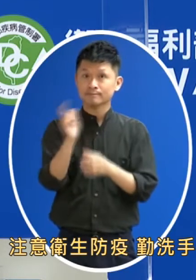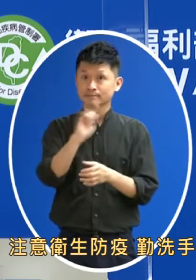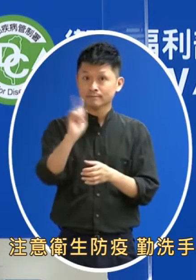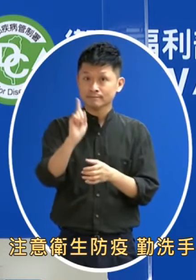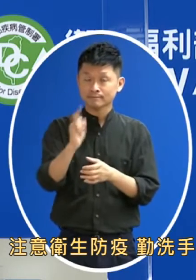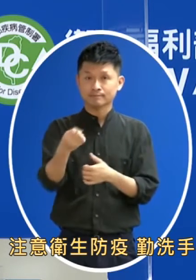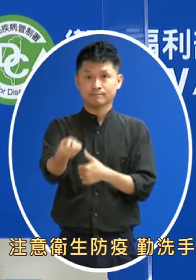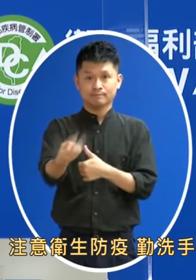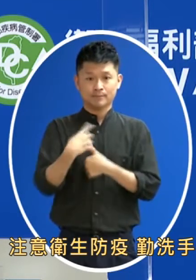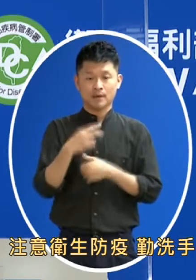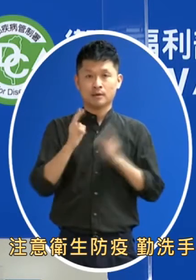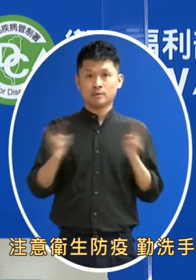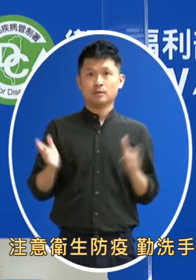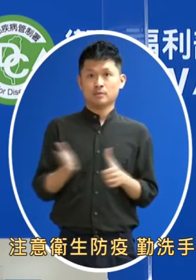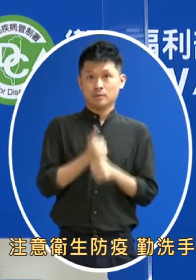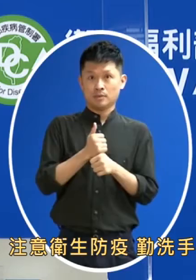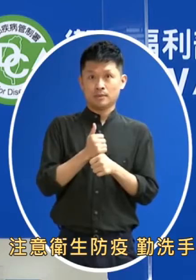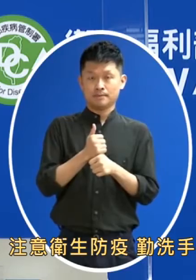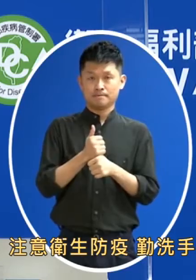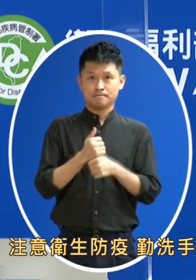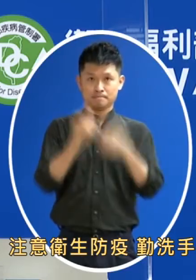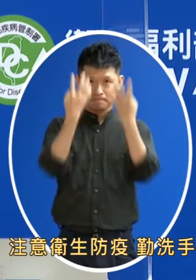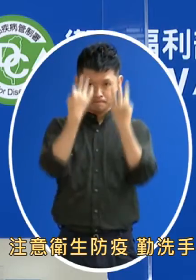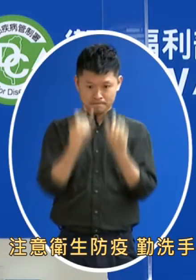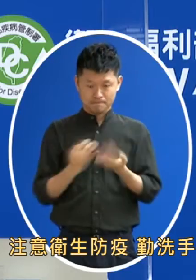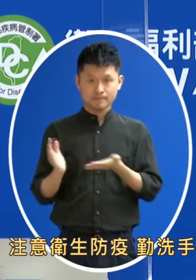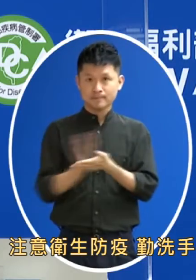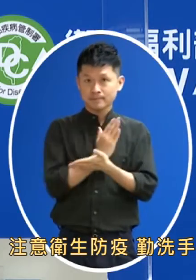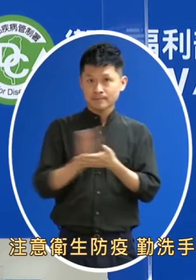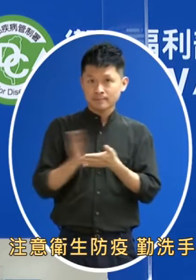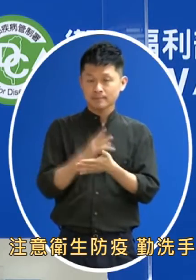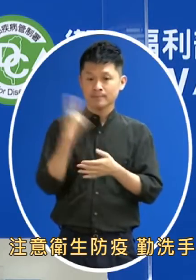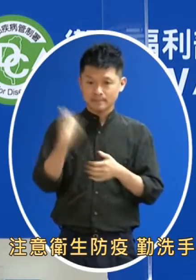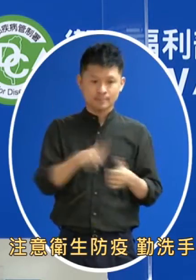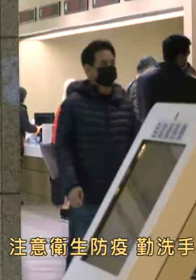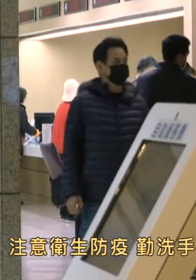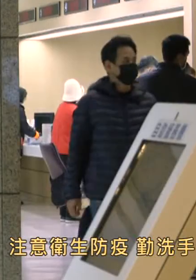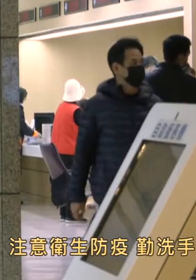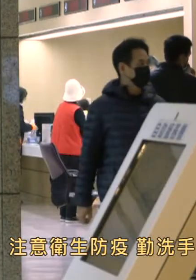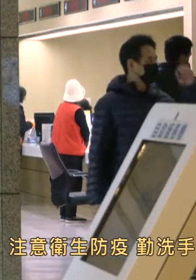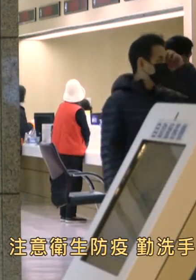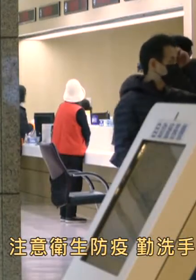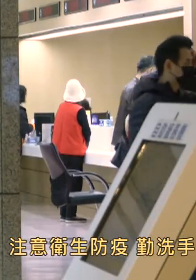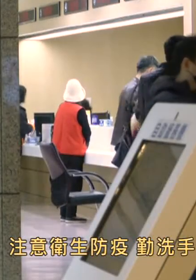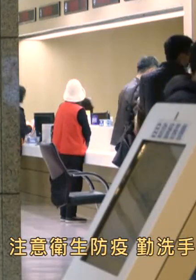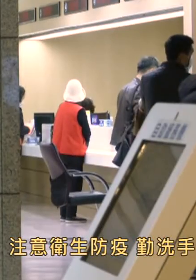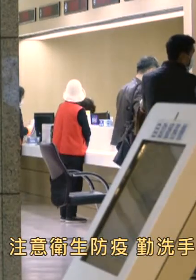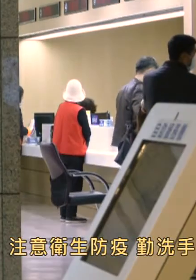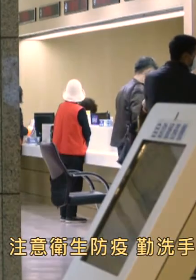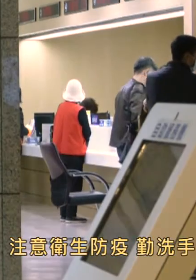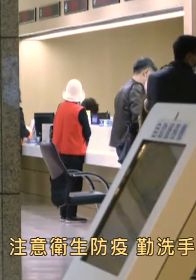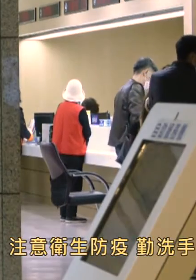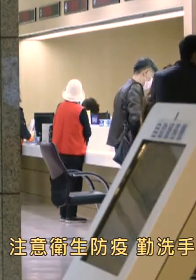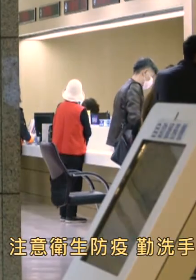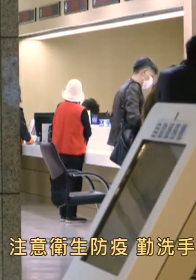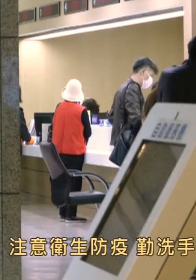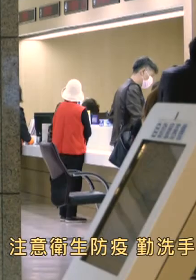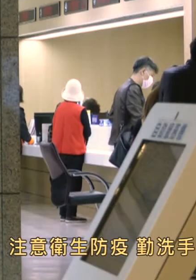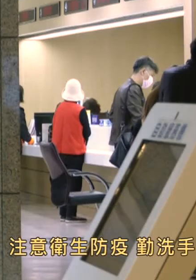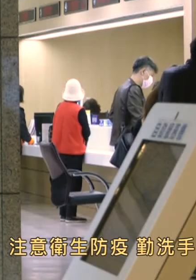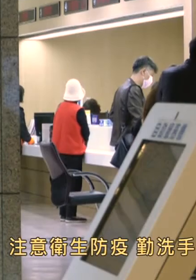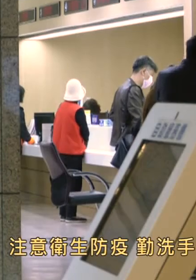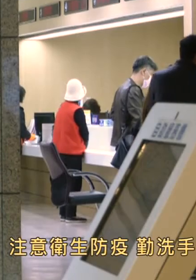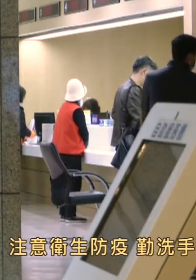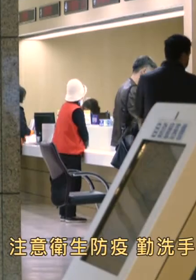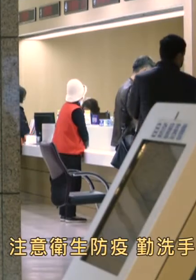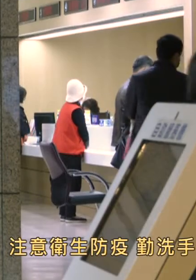挥中心，指挥中心会来评估跟协助，评估跟协助。 陈宗彦表示，采检站会公告，让民